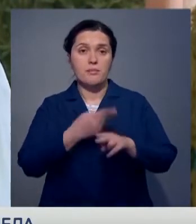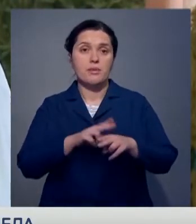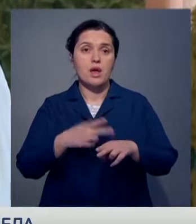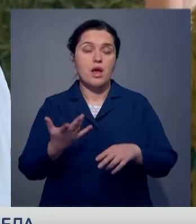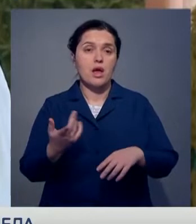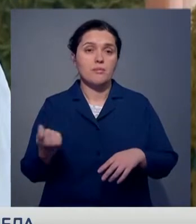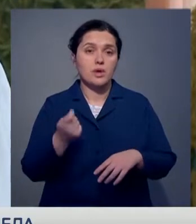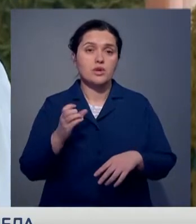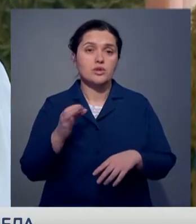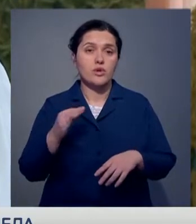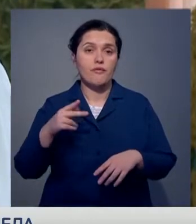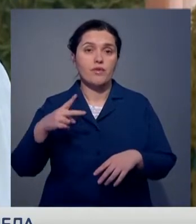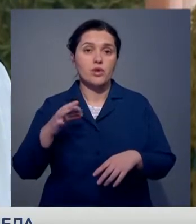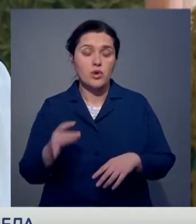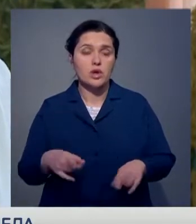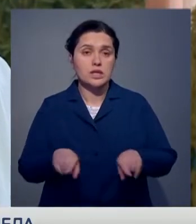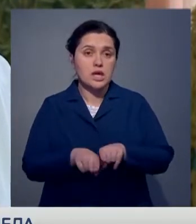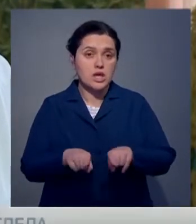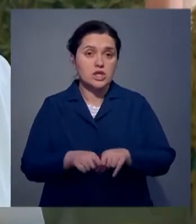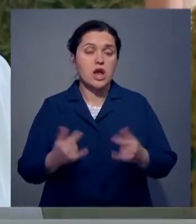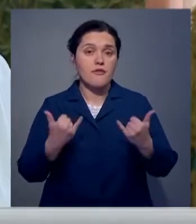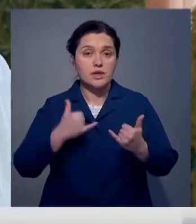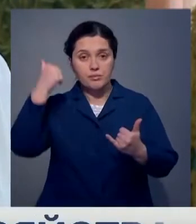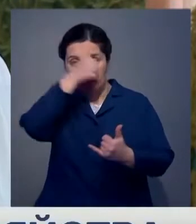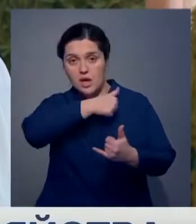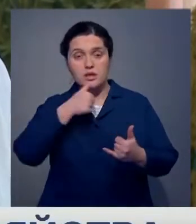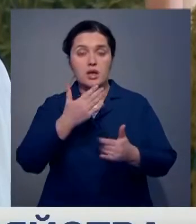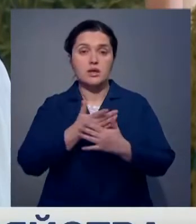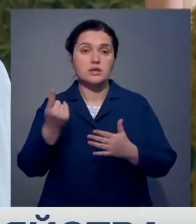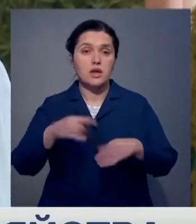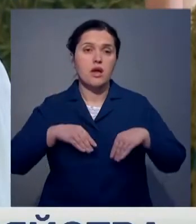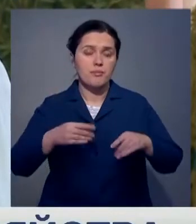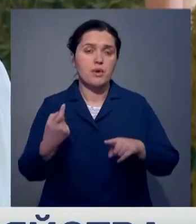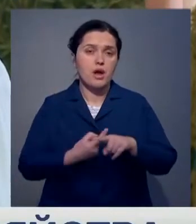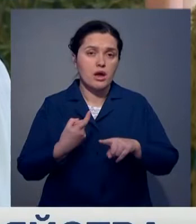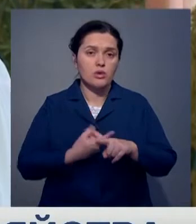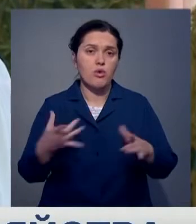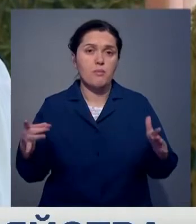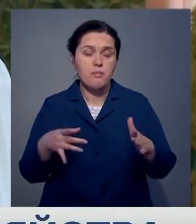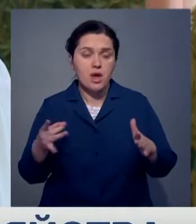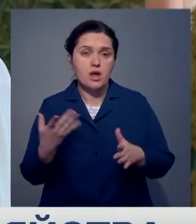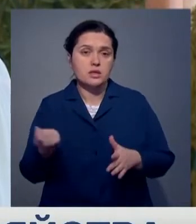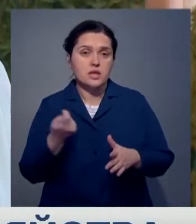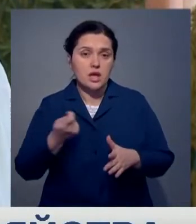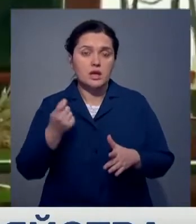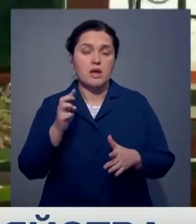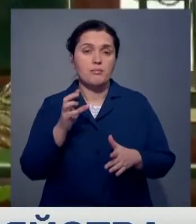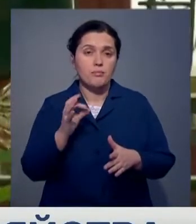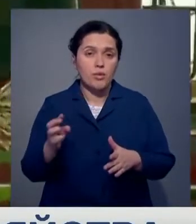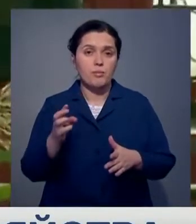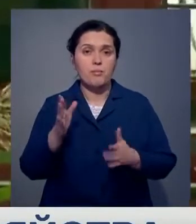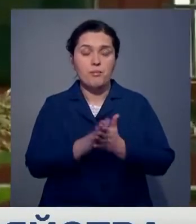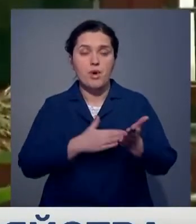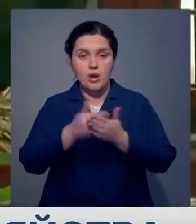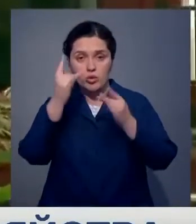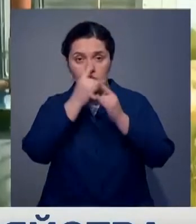пшеницы софлор. Также в этом году в области увеличились объемы возделывания донника, тыквы, картофеля, бахчевых и зернобобовых масличных культур. О